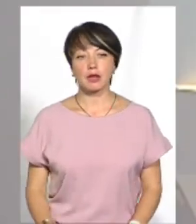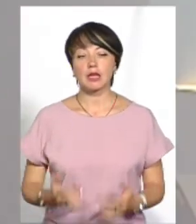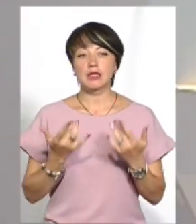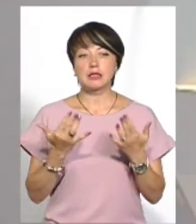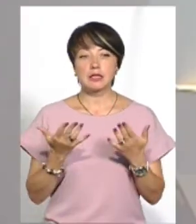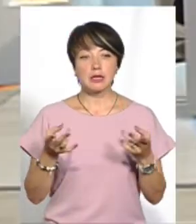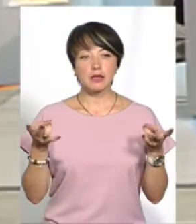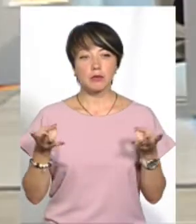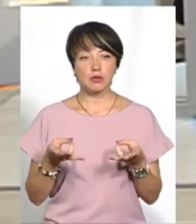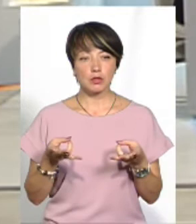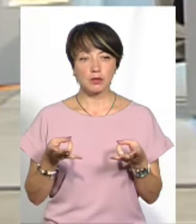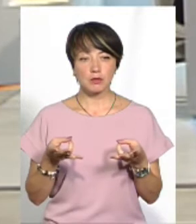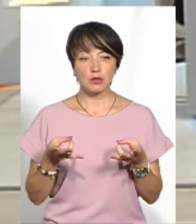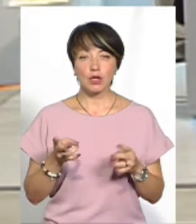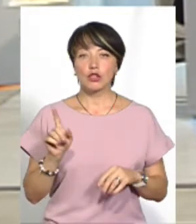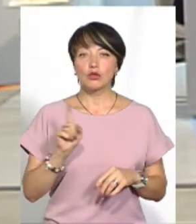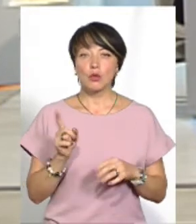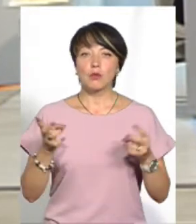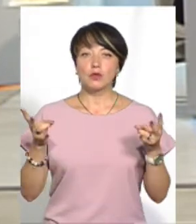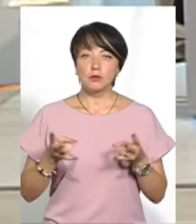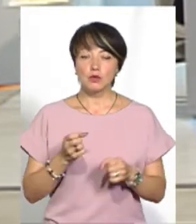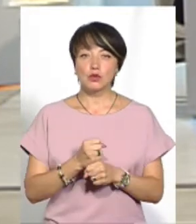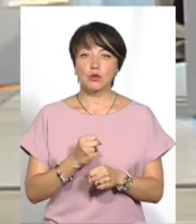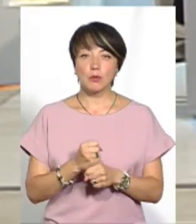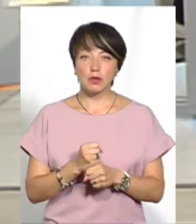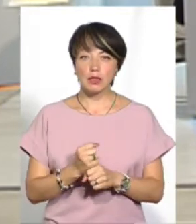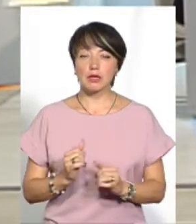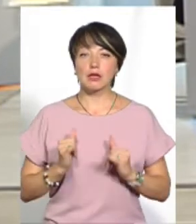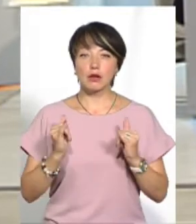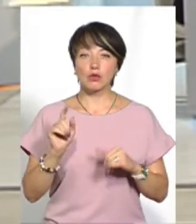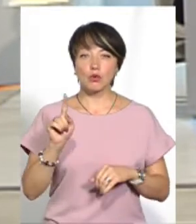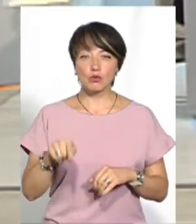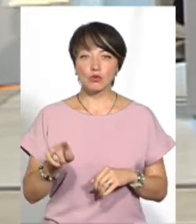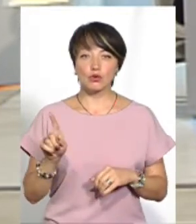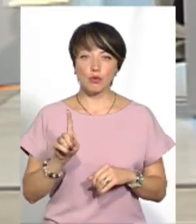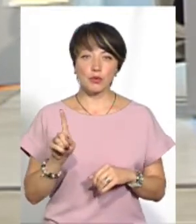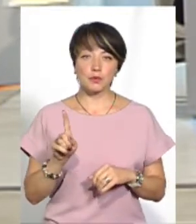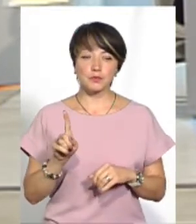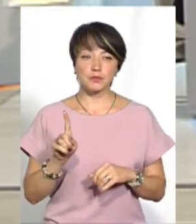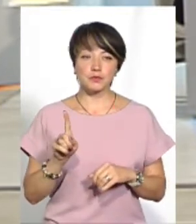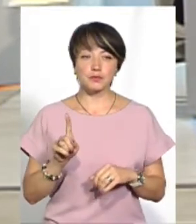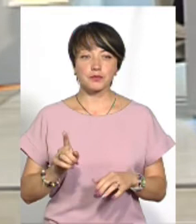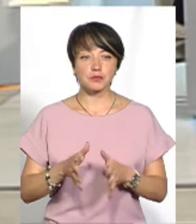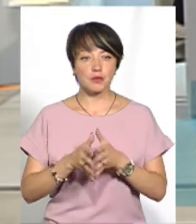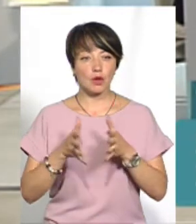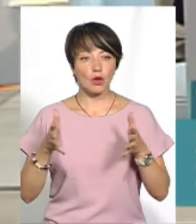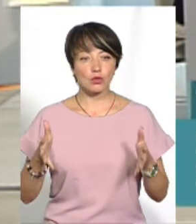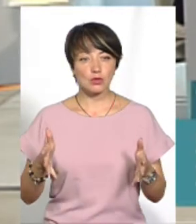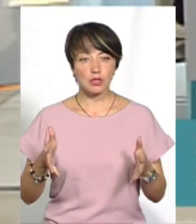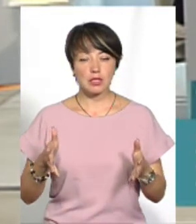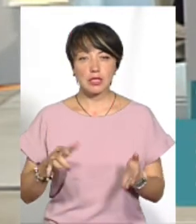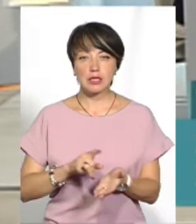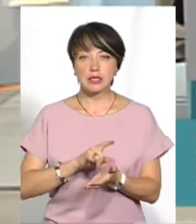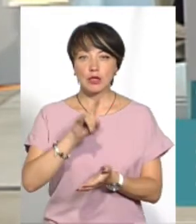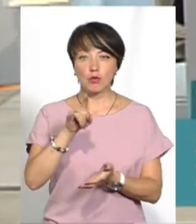Скільки потрібно і що потрібно зробити для того, щоб розширити